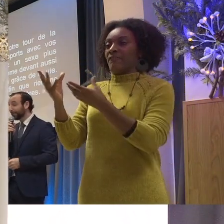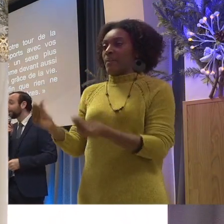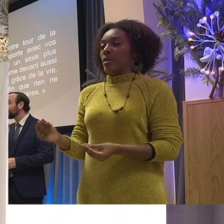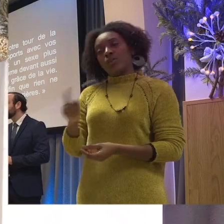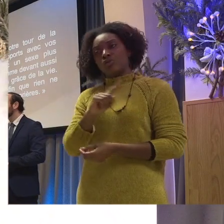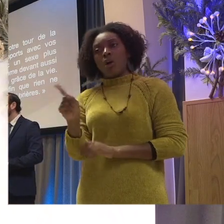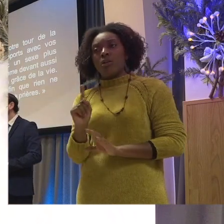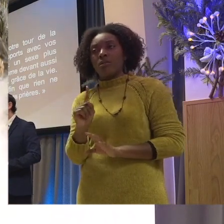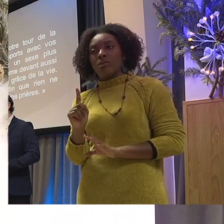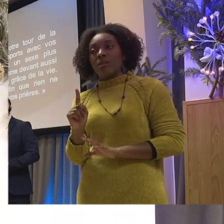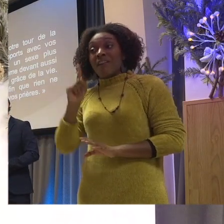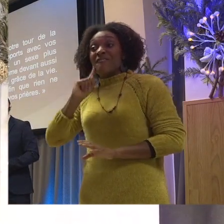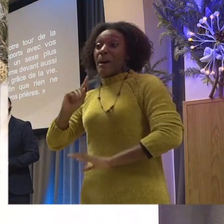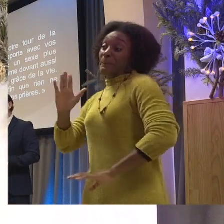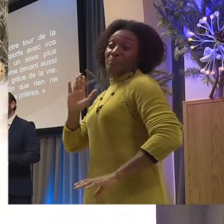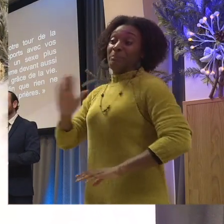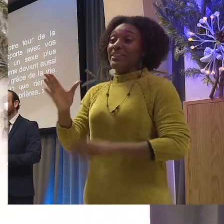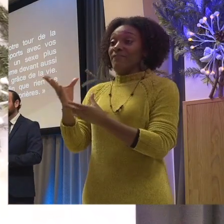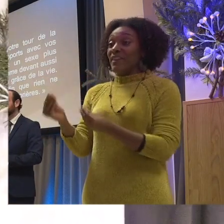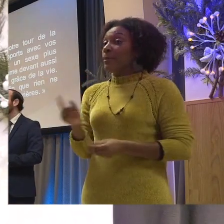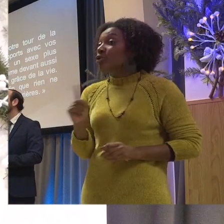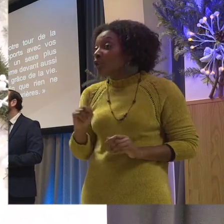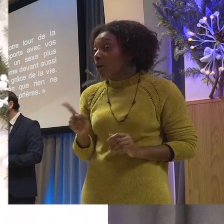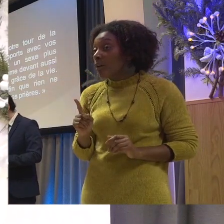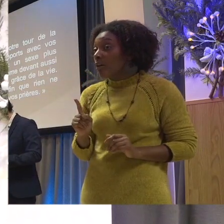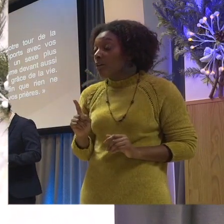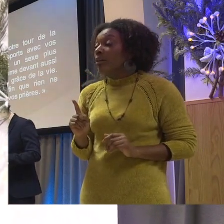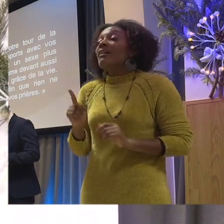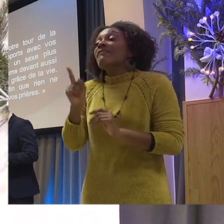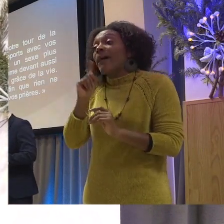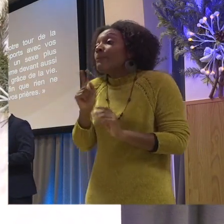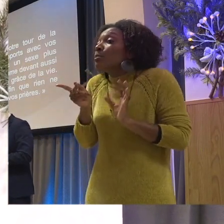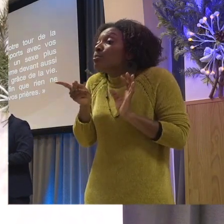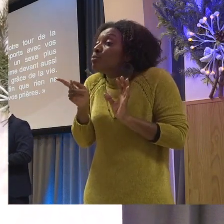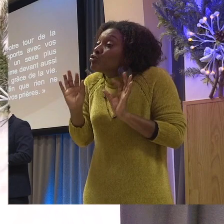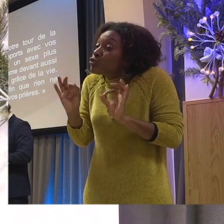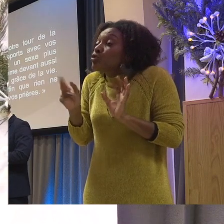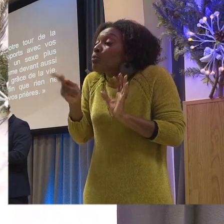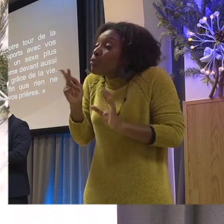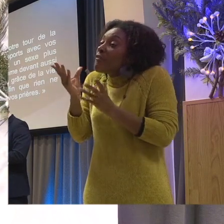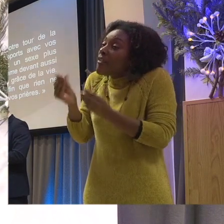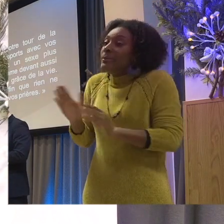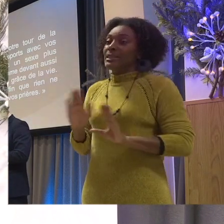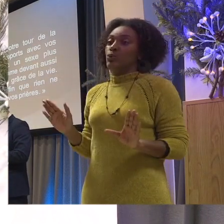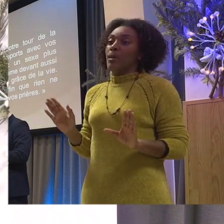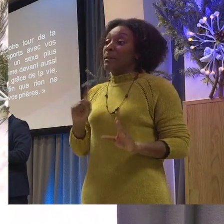écrit? Dieu a dit que la femme était un sexe plus faible. grosse